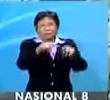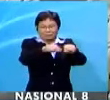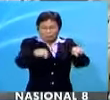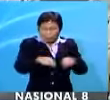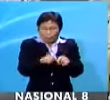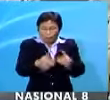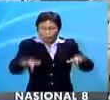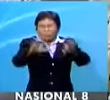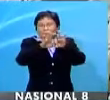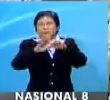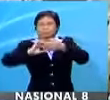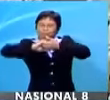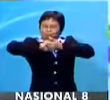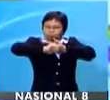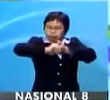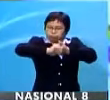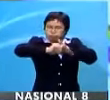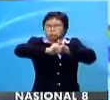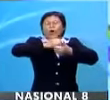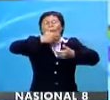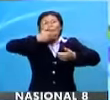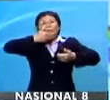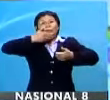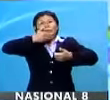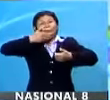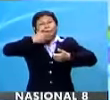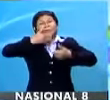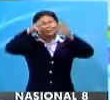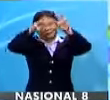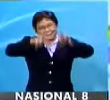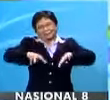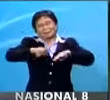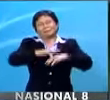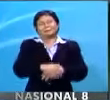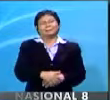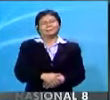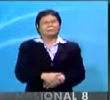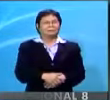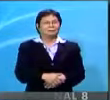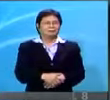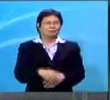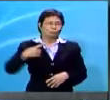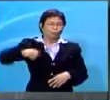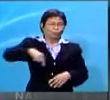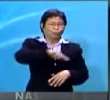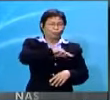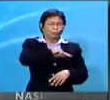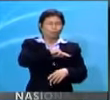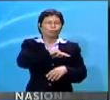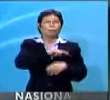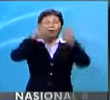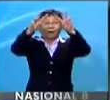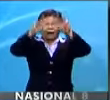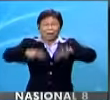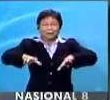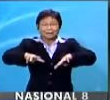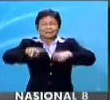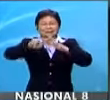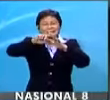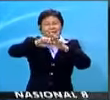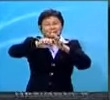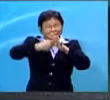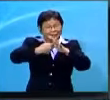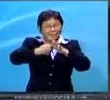pengukuhan hubungan antara generasi muda ASEAN you want to do an ASEAN startup you need to have that